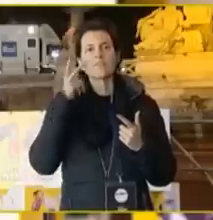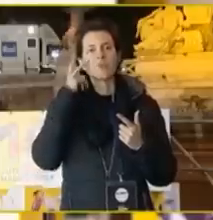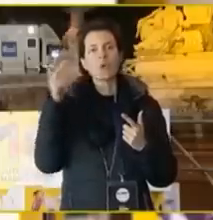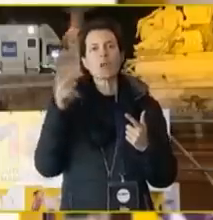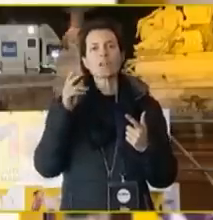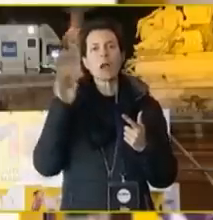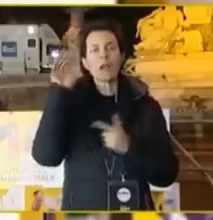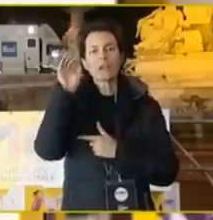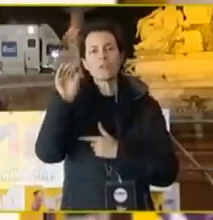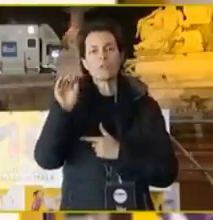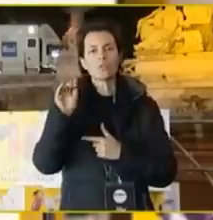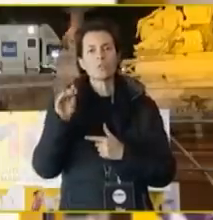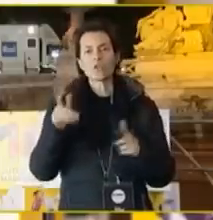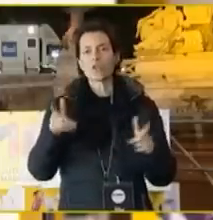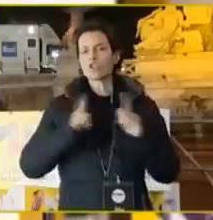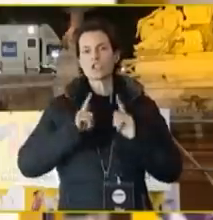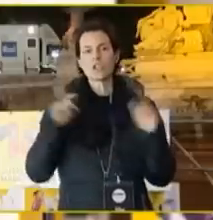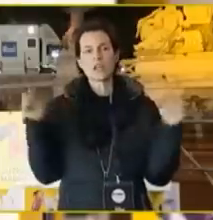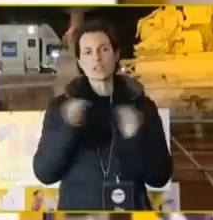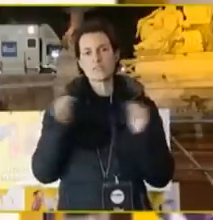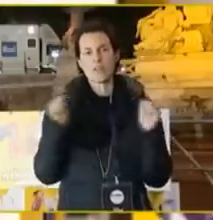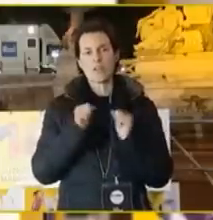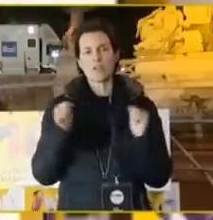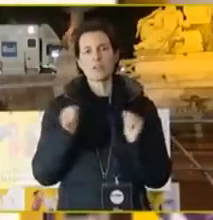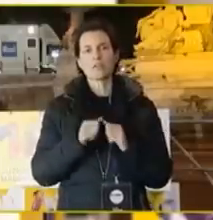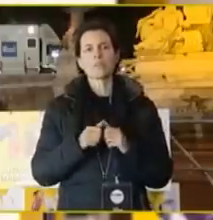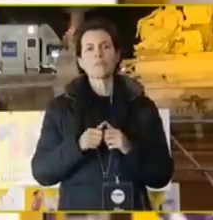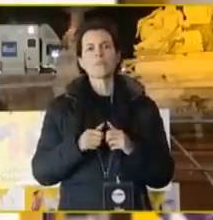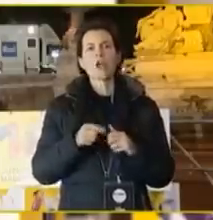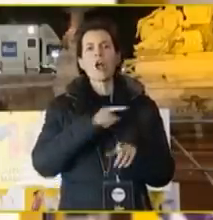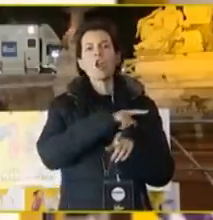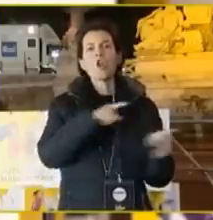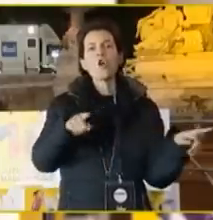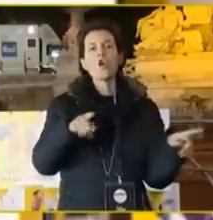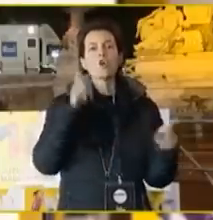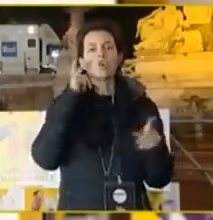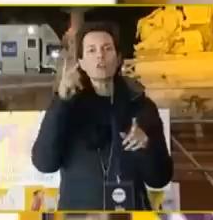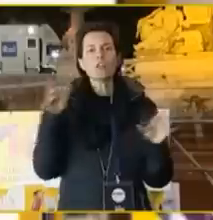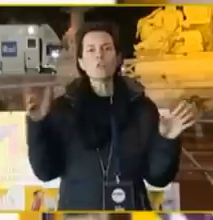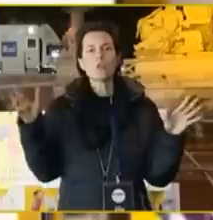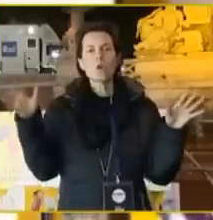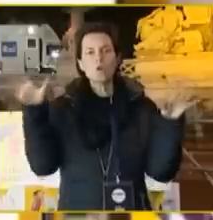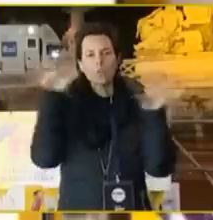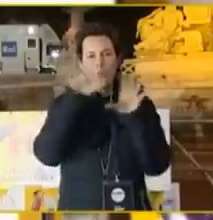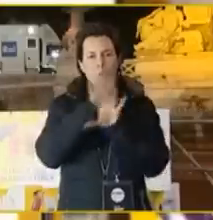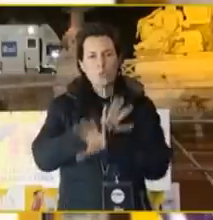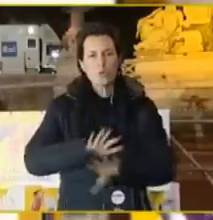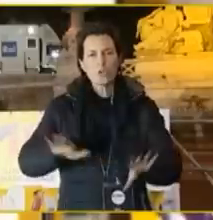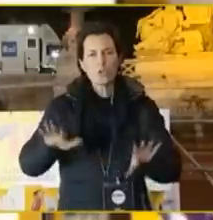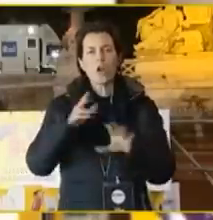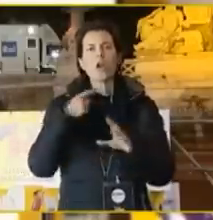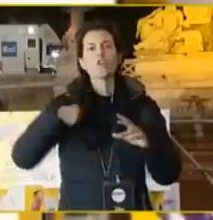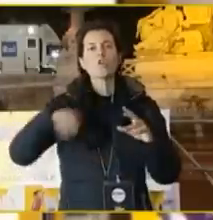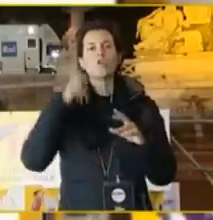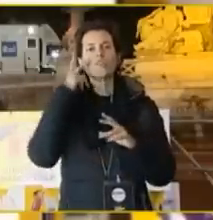ci spaventa, ma ci esalta. Gli altri guardano il futuro e vedono il buio. Noi stiamo vedendo la luce da anni. Siamo noi che dobbiamo aprire l'Italia